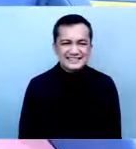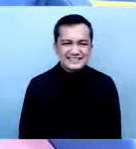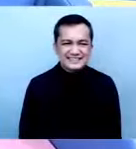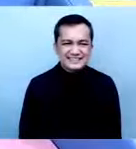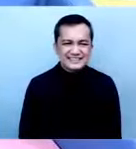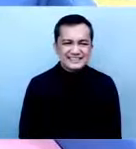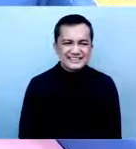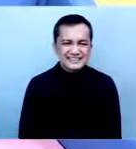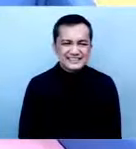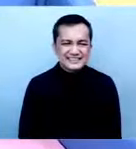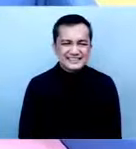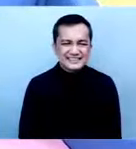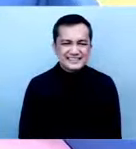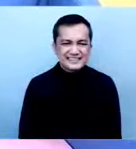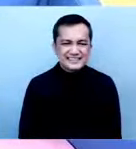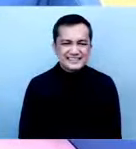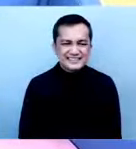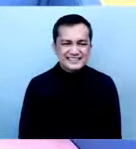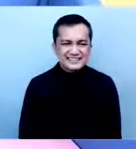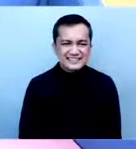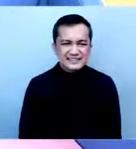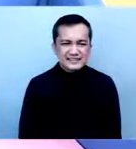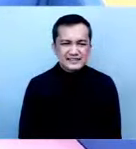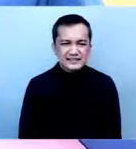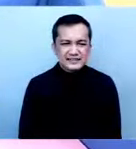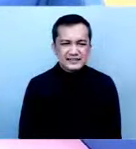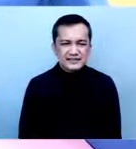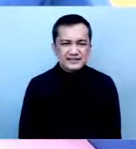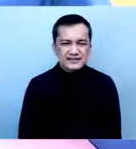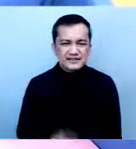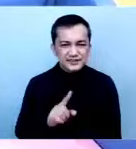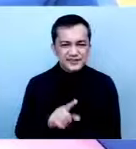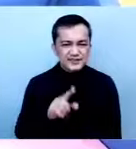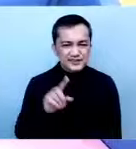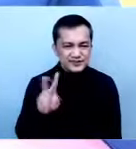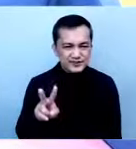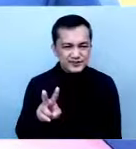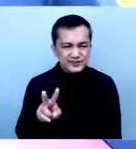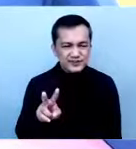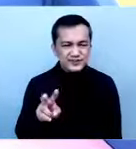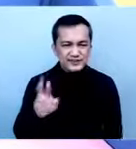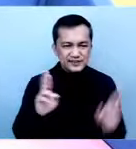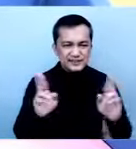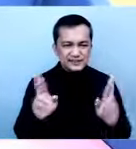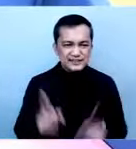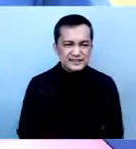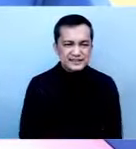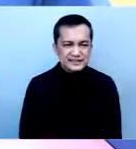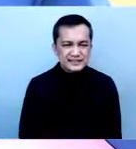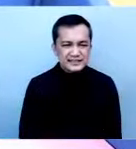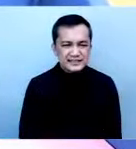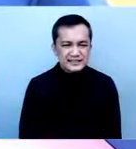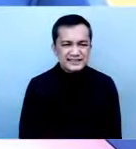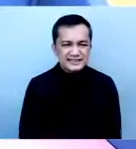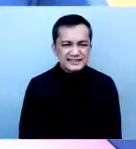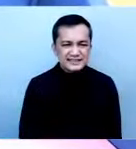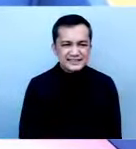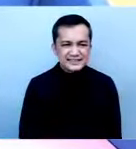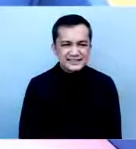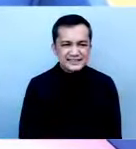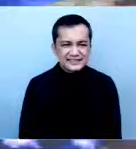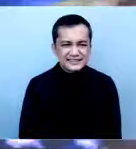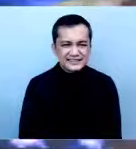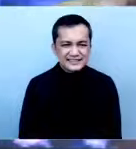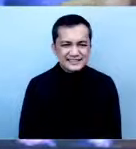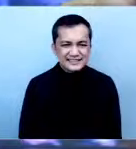ha? Magaling ka. Parang tagal. Ayan. Malaman ni Mama Dix. 2, 1. Ready. Focus, guys. Focus. Competitive pa man din